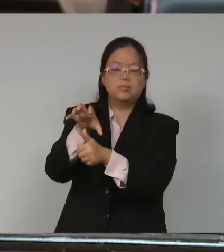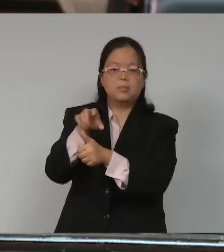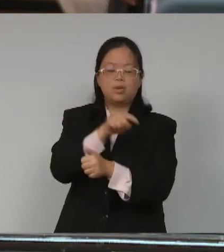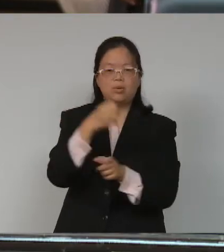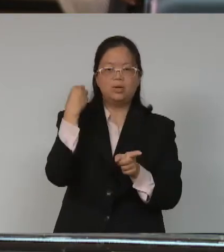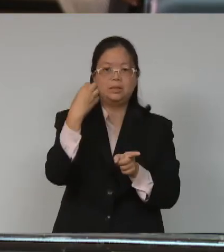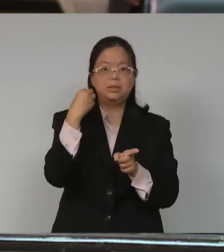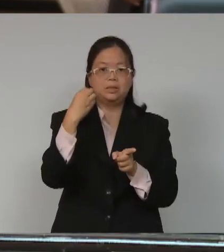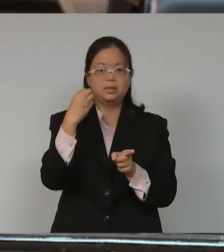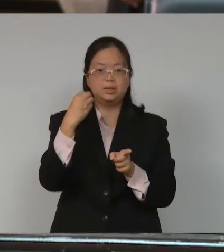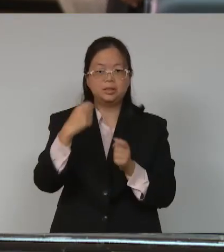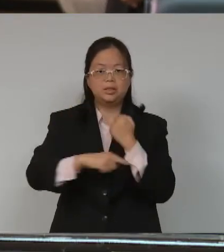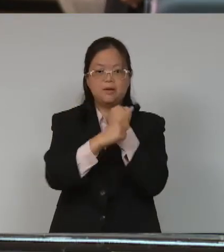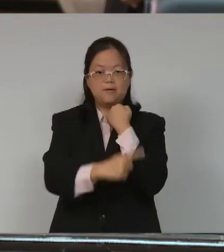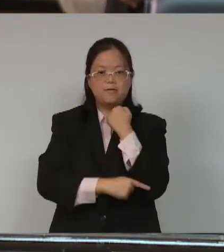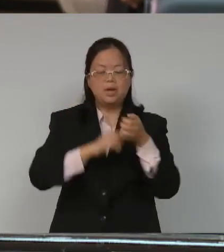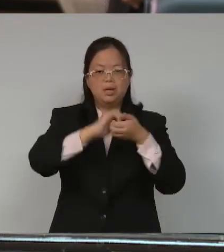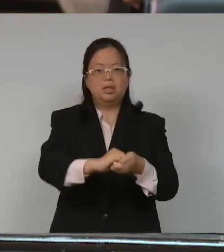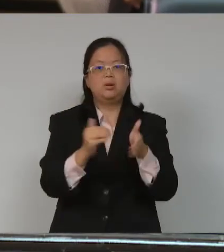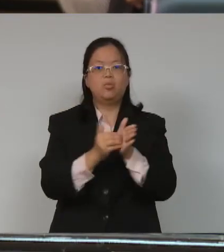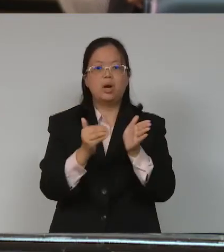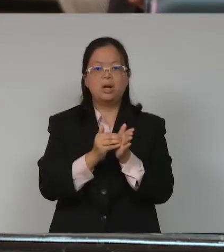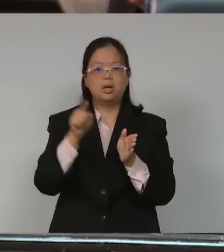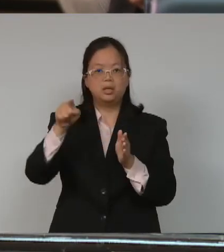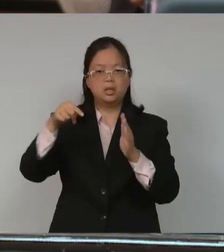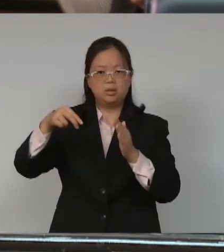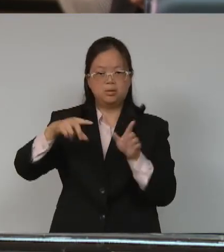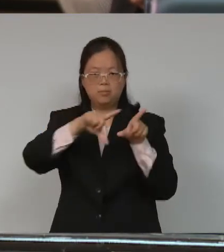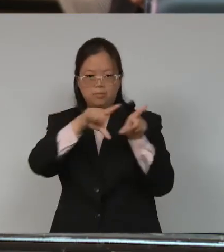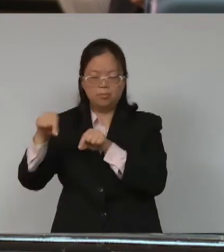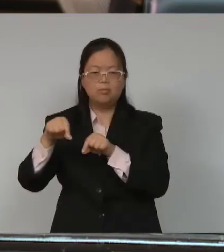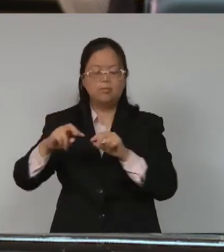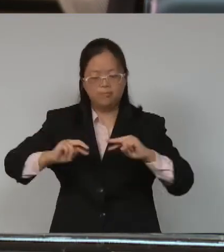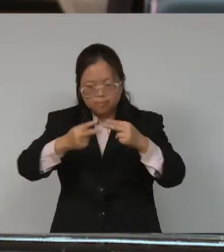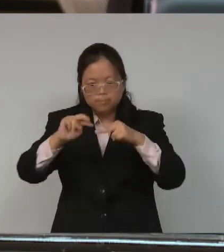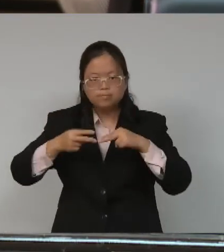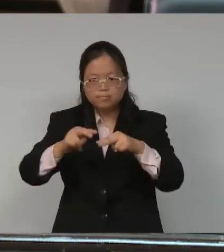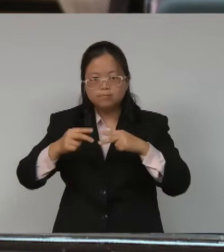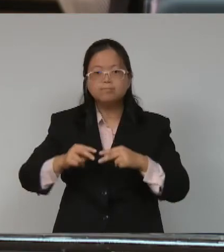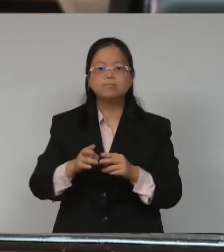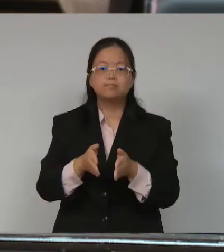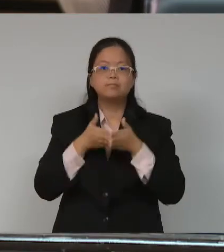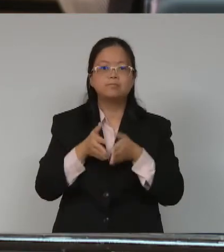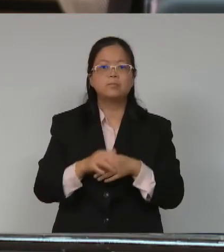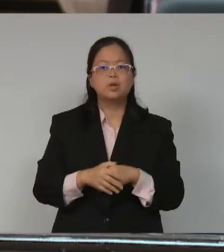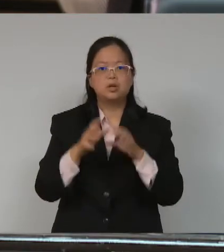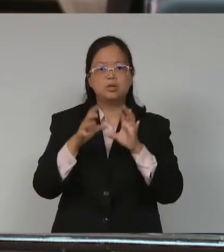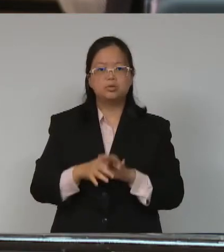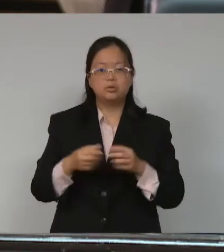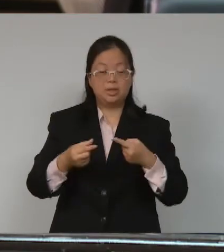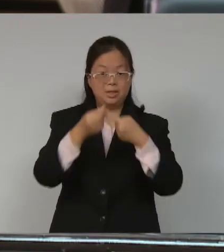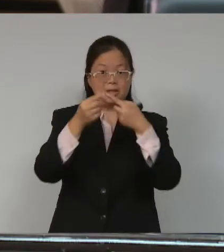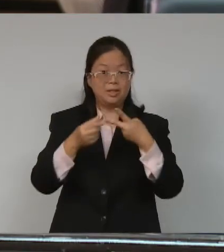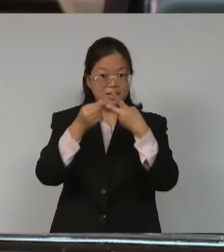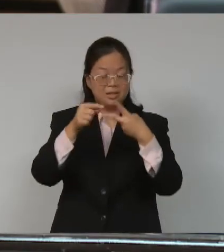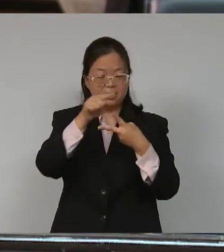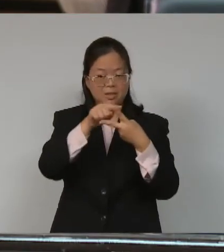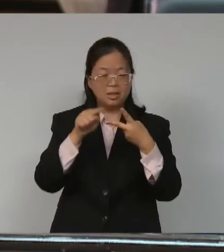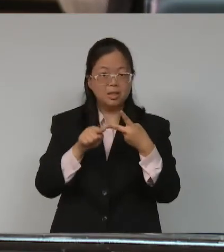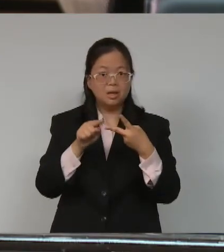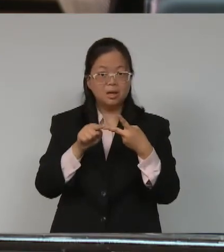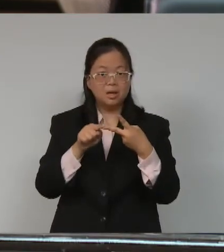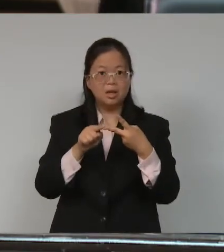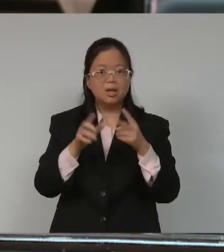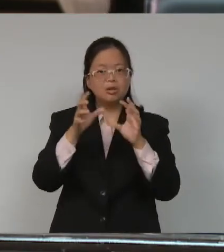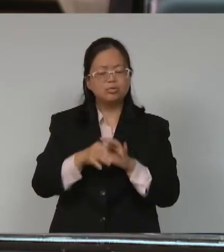做所谓的法条的拟定，哦，所以我个人认为呢，第二个焦点呢，就是难道不能够